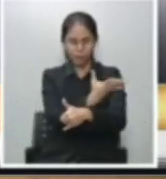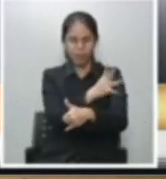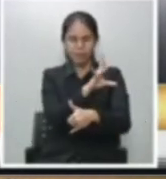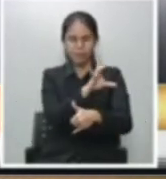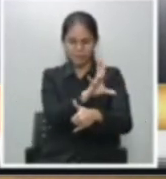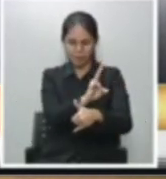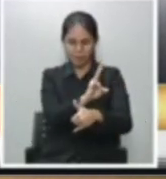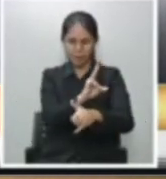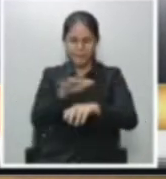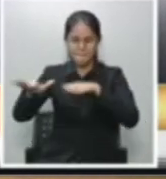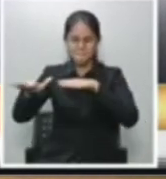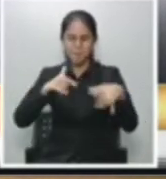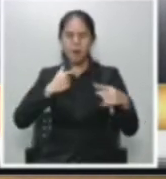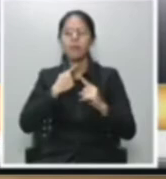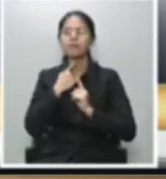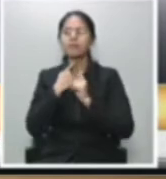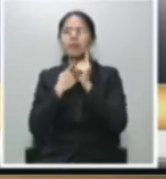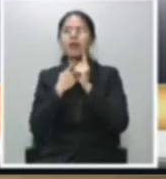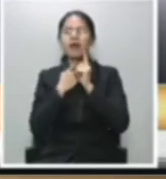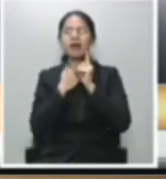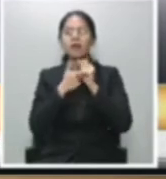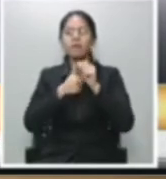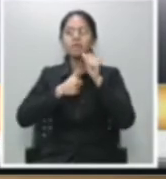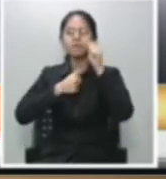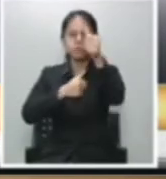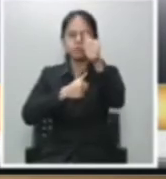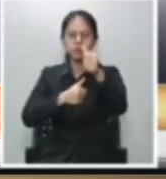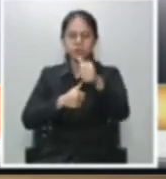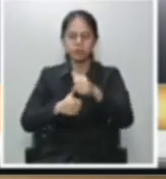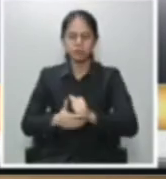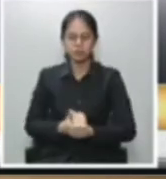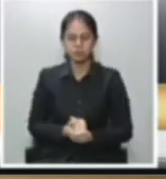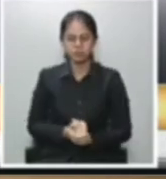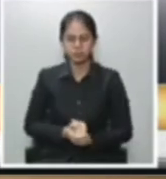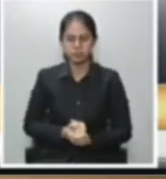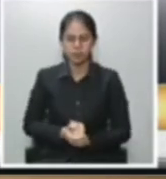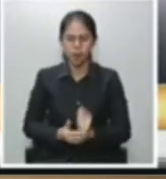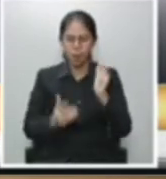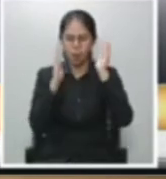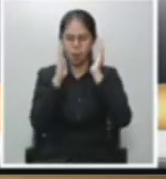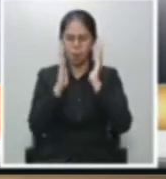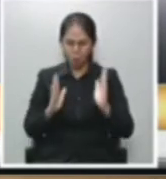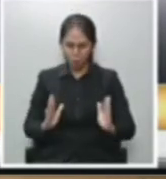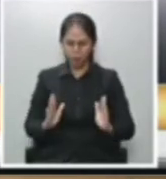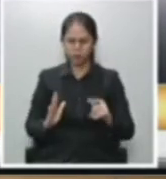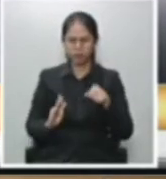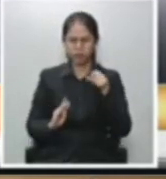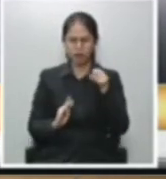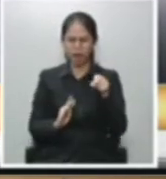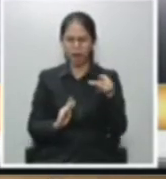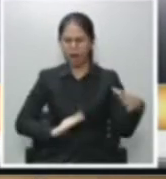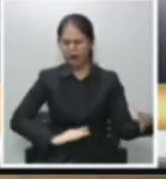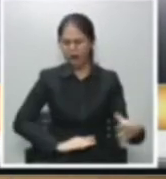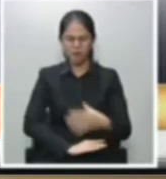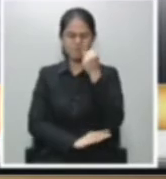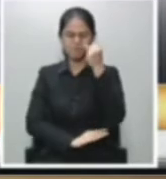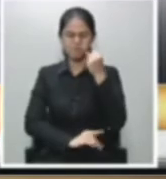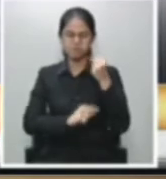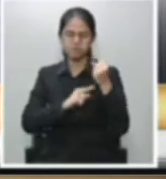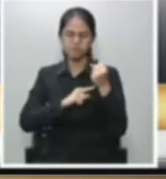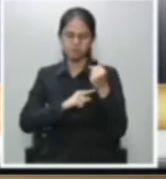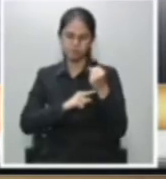ยิ่งการปฏิวัติรัฐประหารโดยคนที่มีอำนาจอาศัยอำน